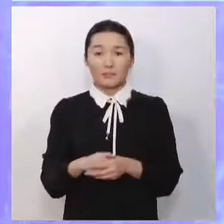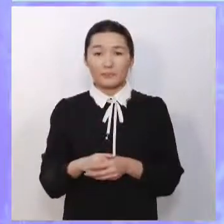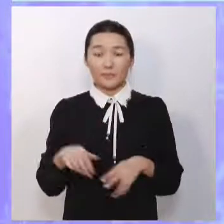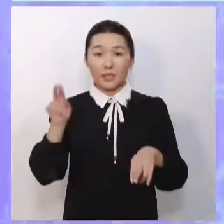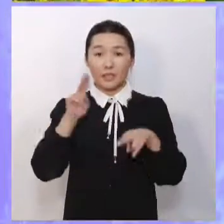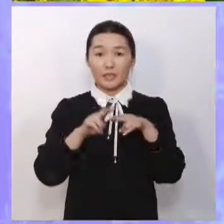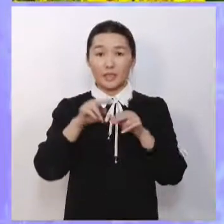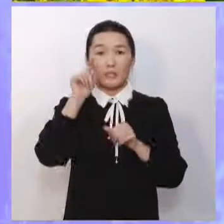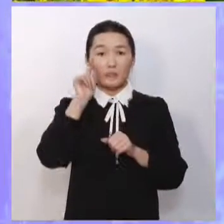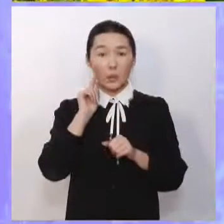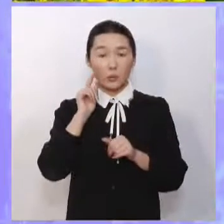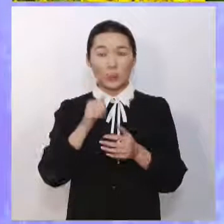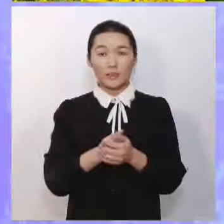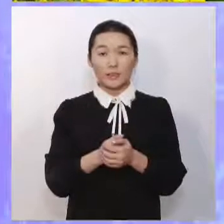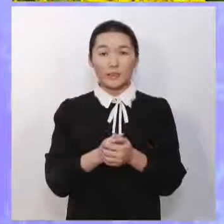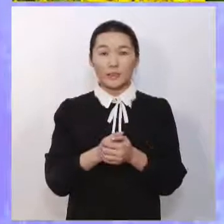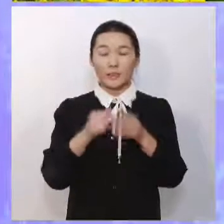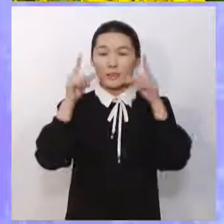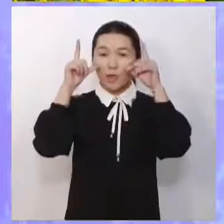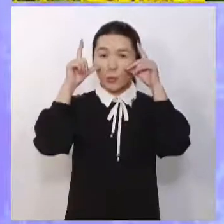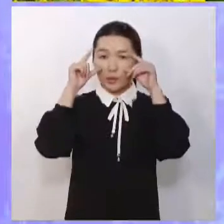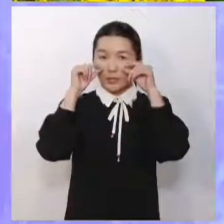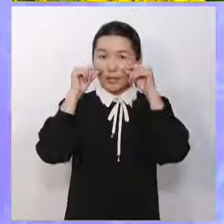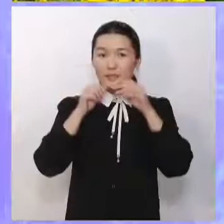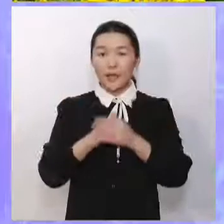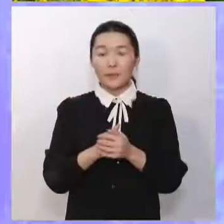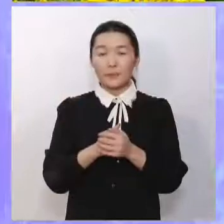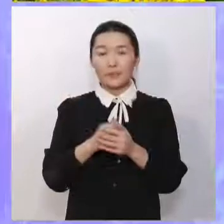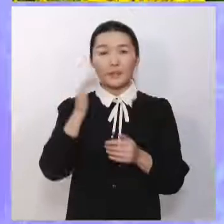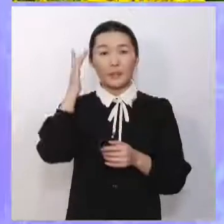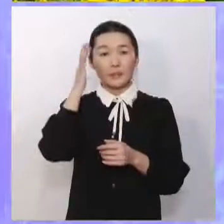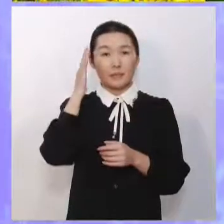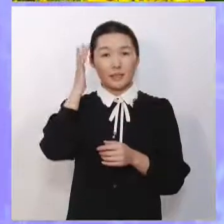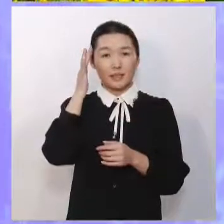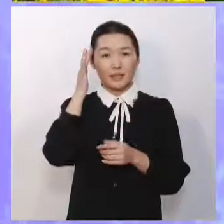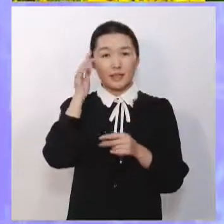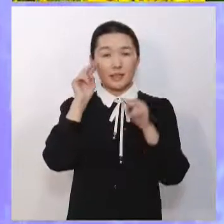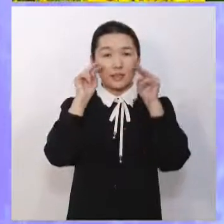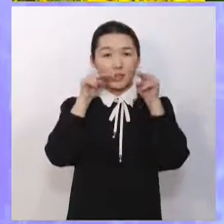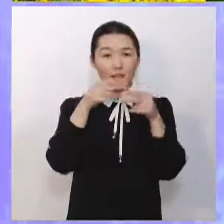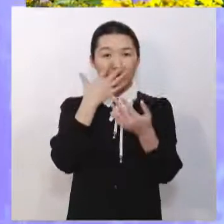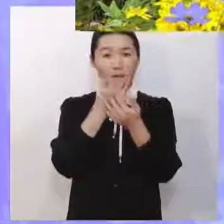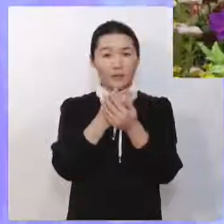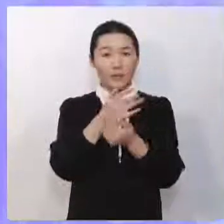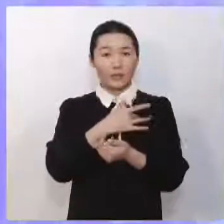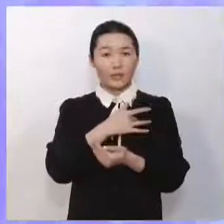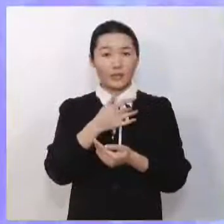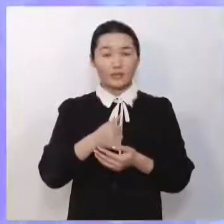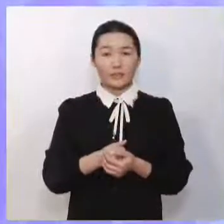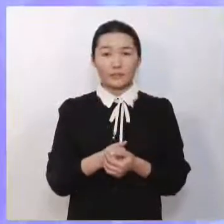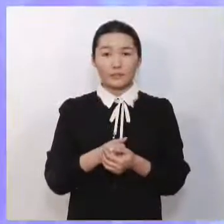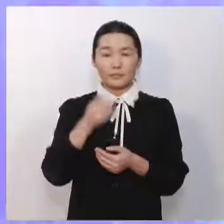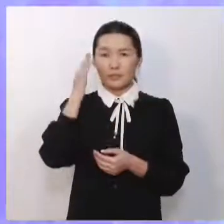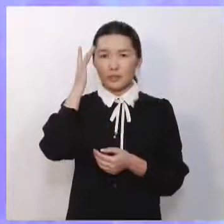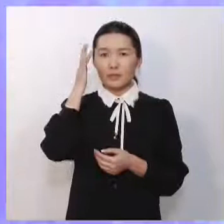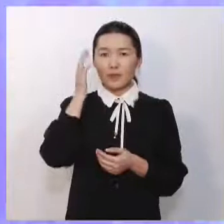Сядьте поудобнее, закройте глаза и мысленно загляните в свое сердце.